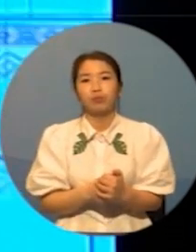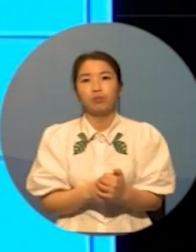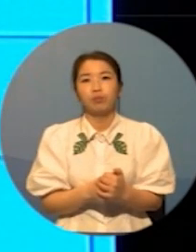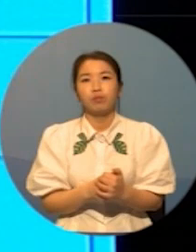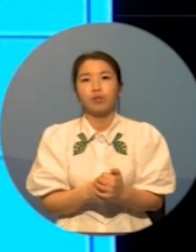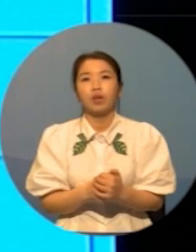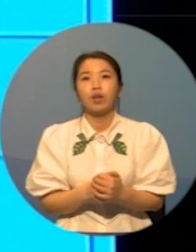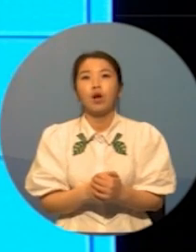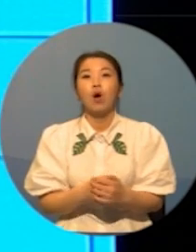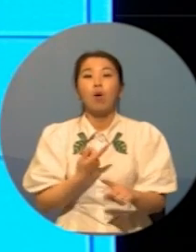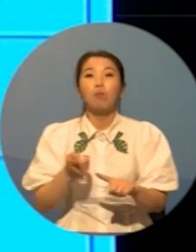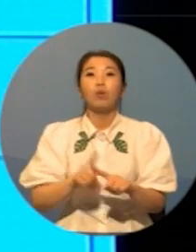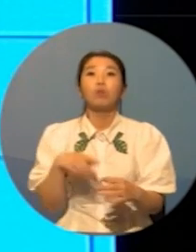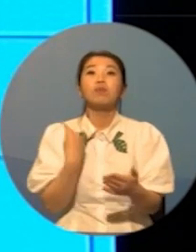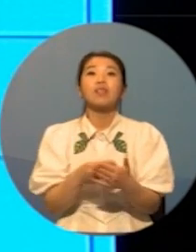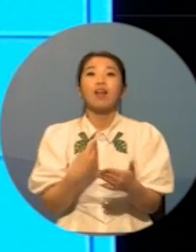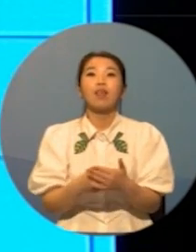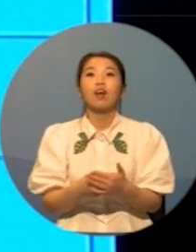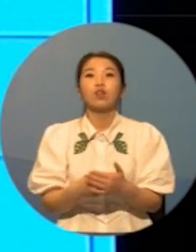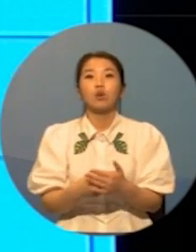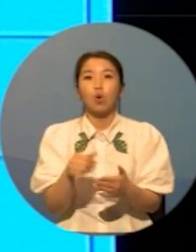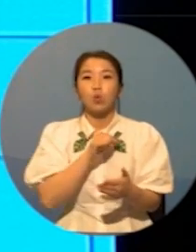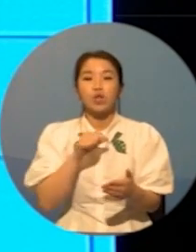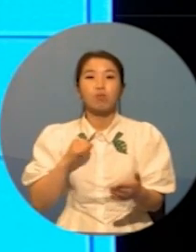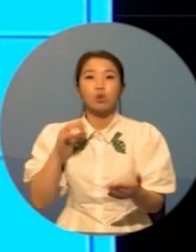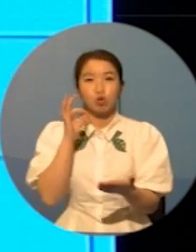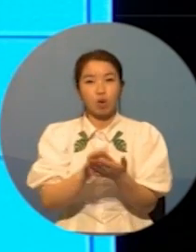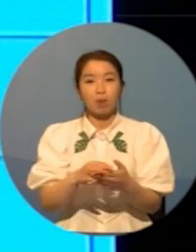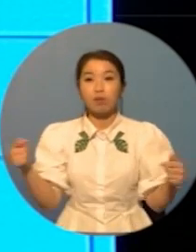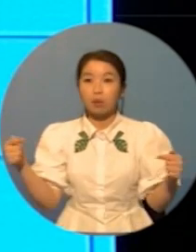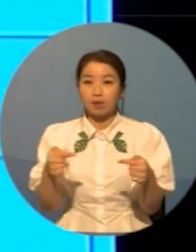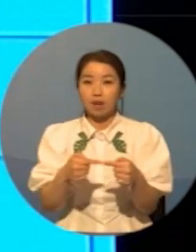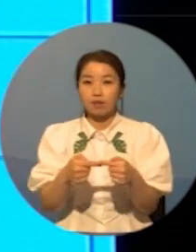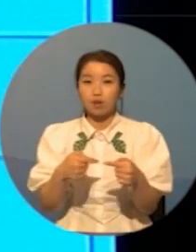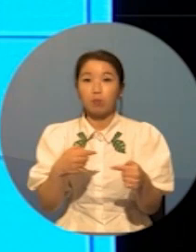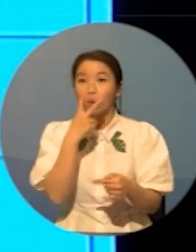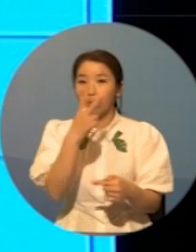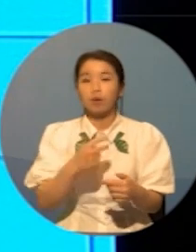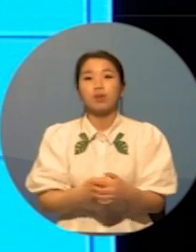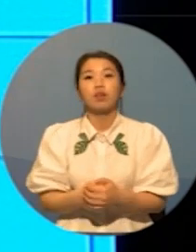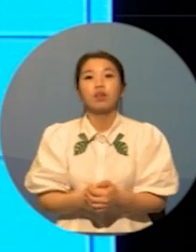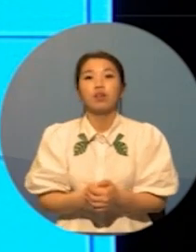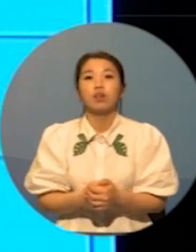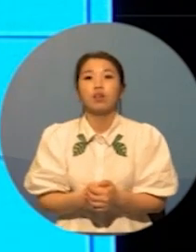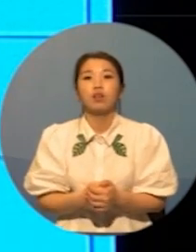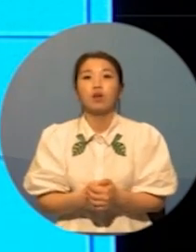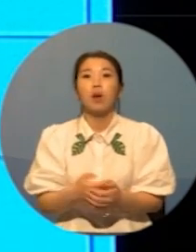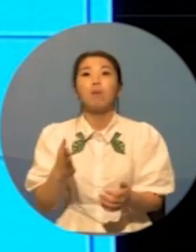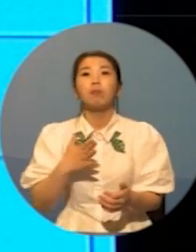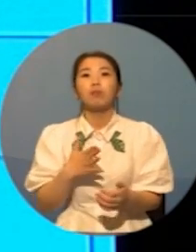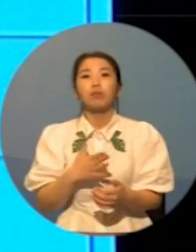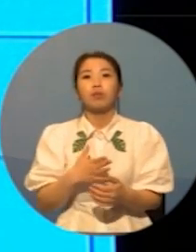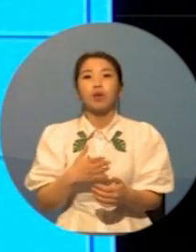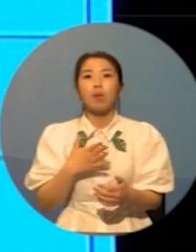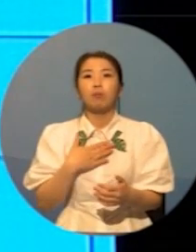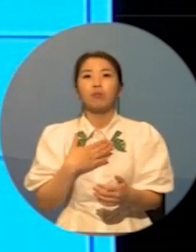Демек, бұл мысалладың өздеріміздің жауабымызбен салыстырып көреміз. Бірінші мысалымыз, мен-мен деген сәтең жігітлер